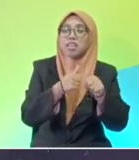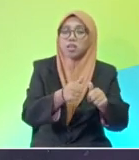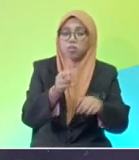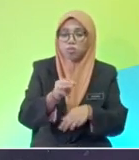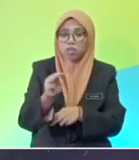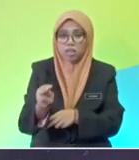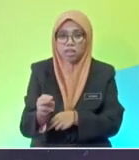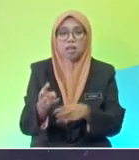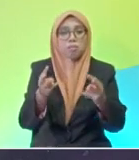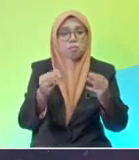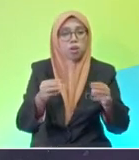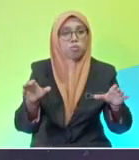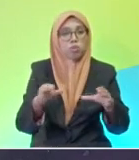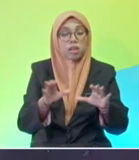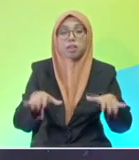Oke